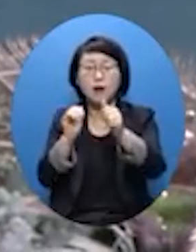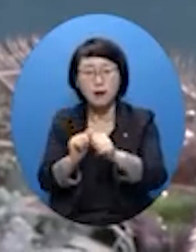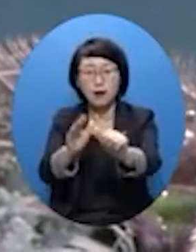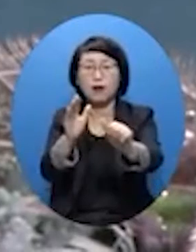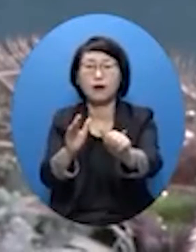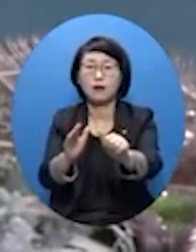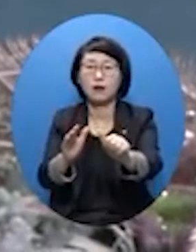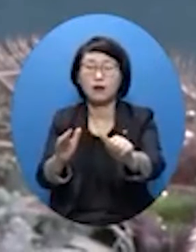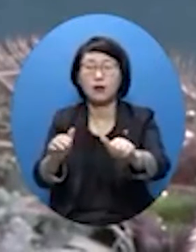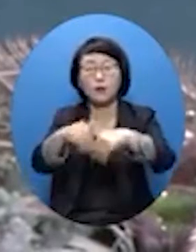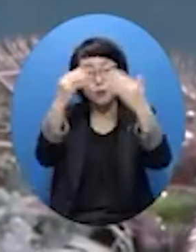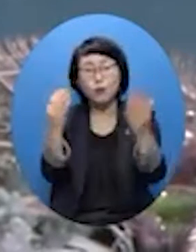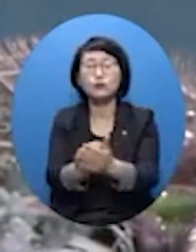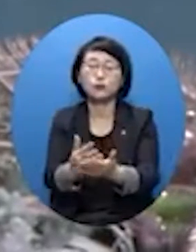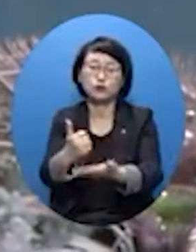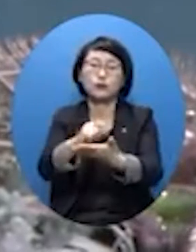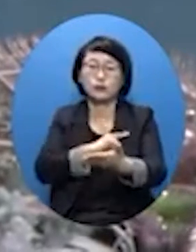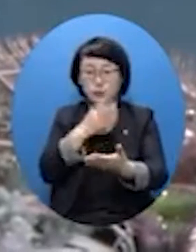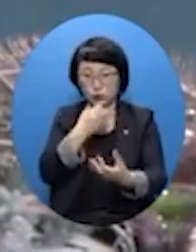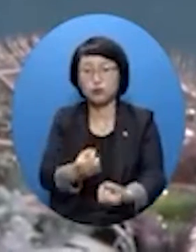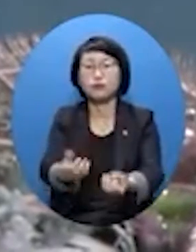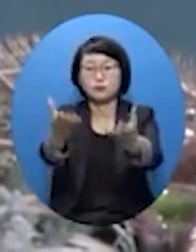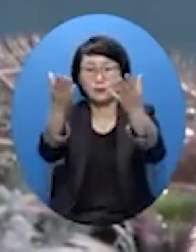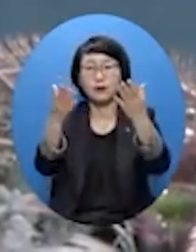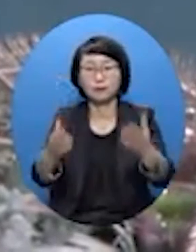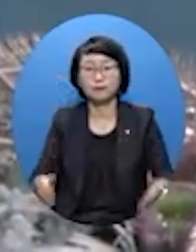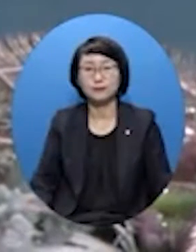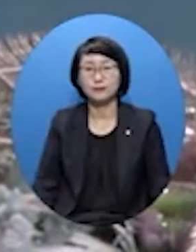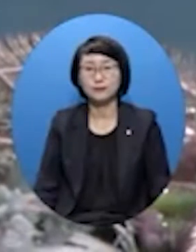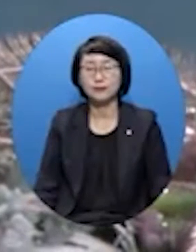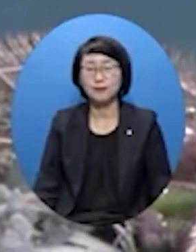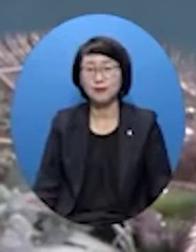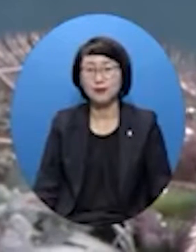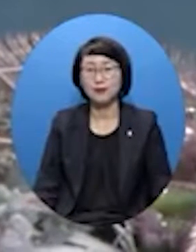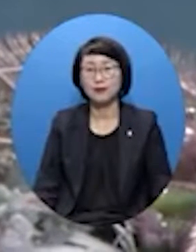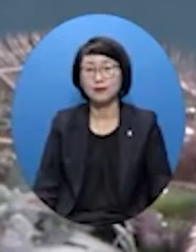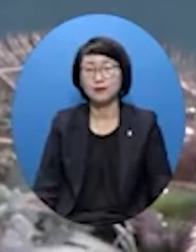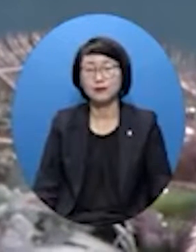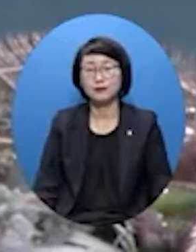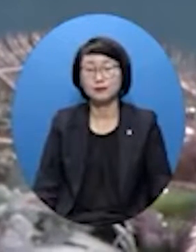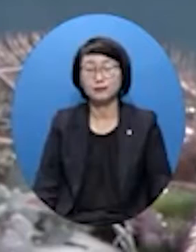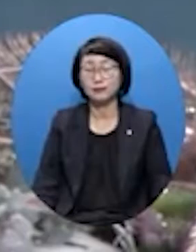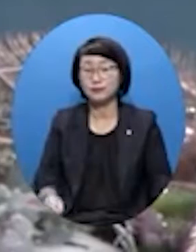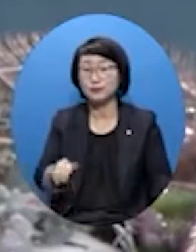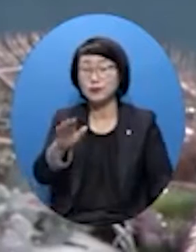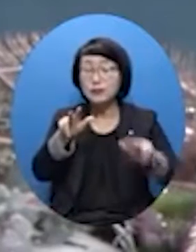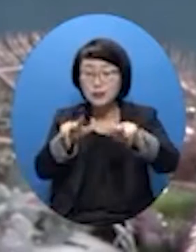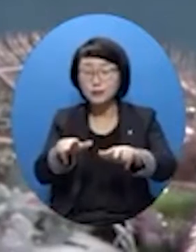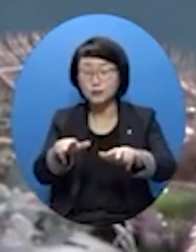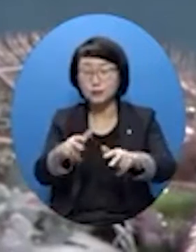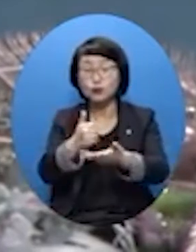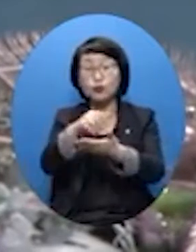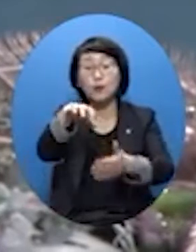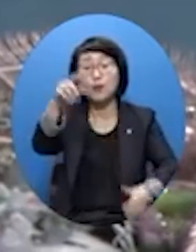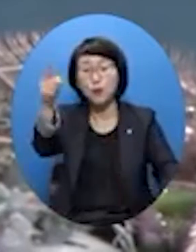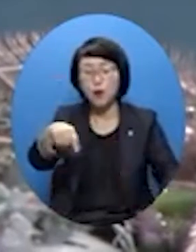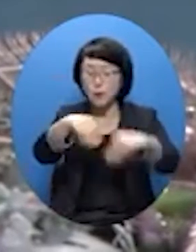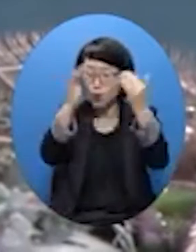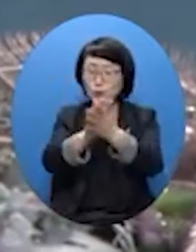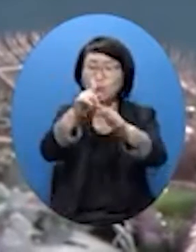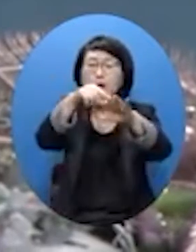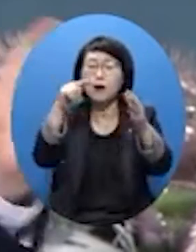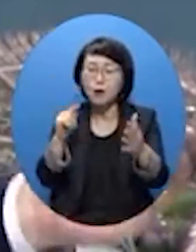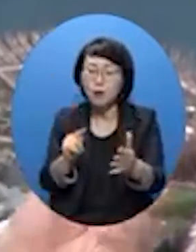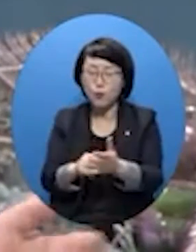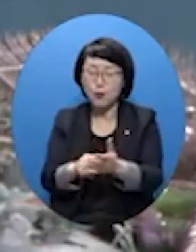전진해 나가는 여러분 되시기를 주님의 이름으로 축원합니다. 이 시간 주님 앞에 나와서 모든 마음의 무거운